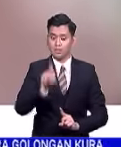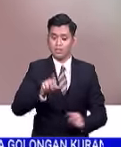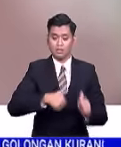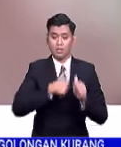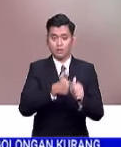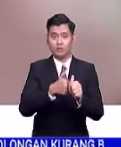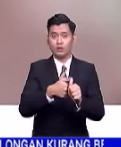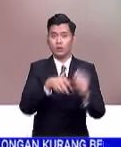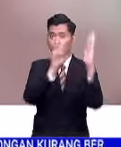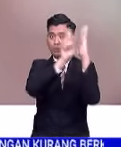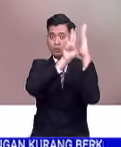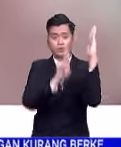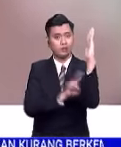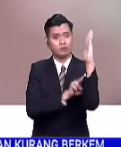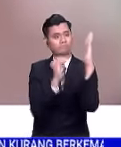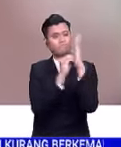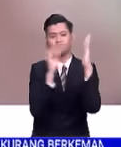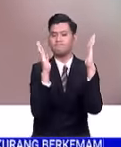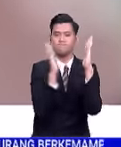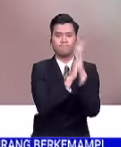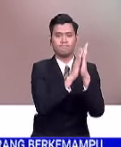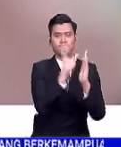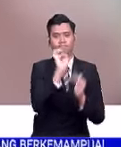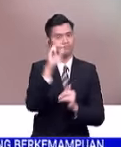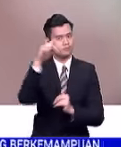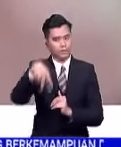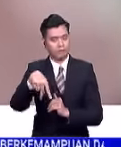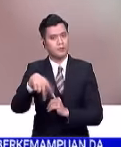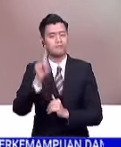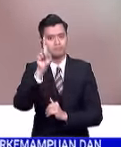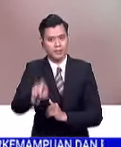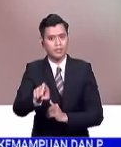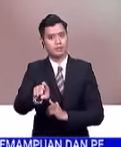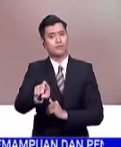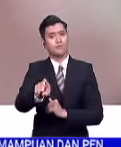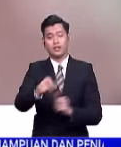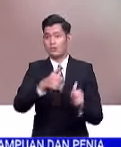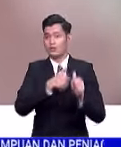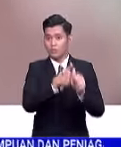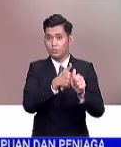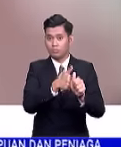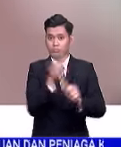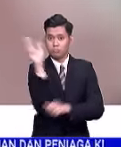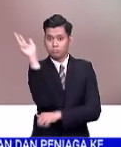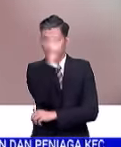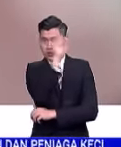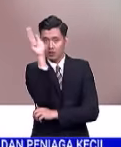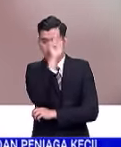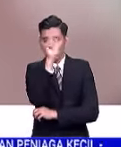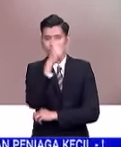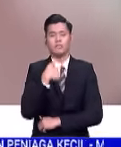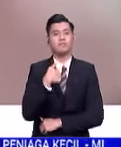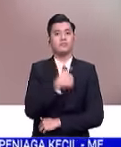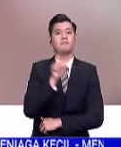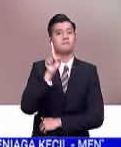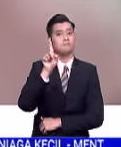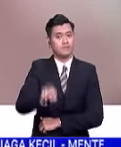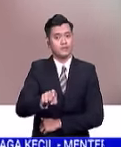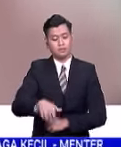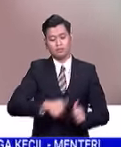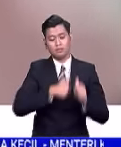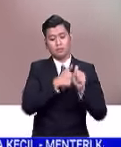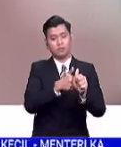yang ditetapkan oleh kerajaan. SOP yang telah ditetapkan oleh kerajaan, kita ikuti